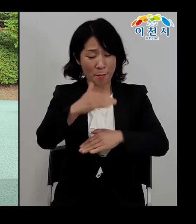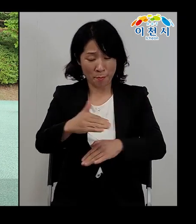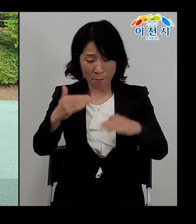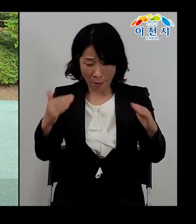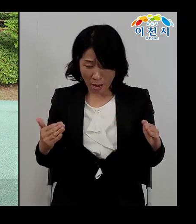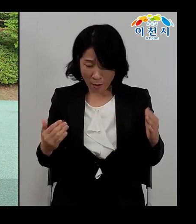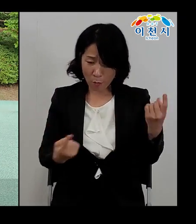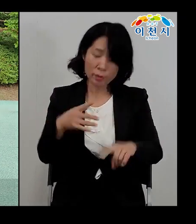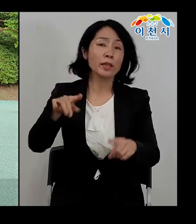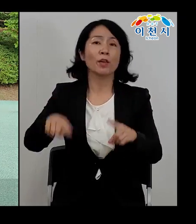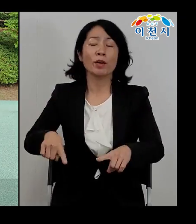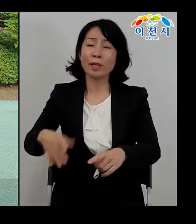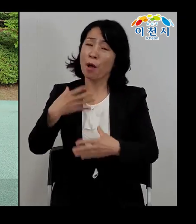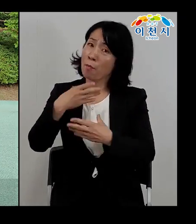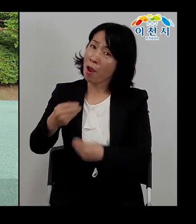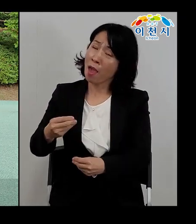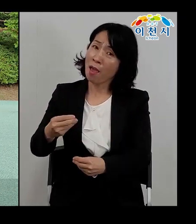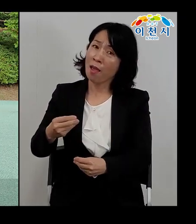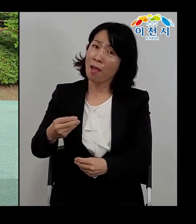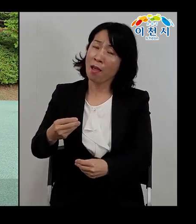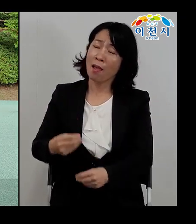언니는 방보다 여기가 더 편해요?